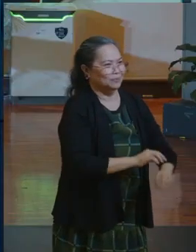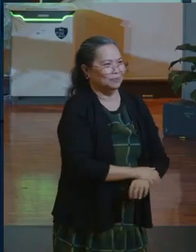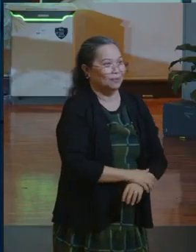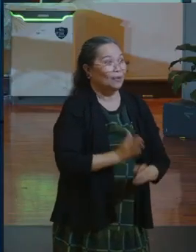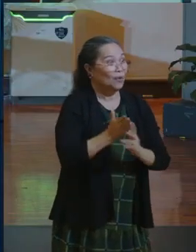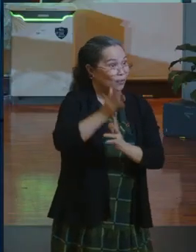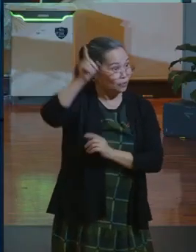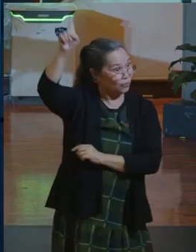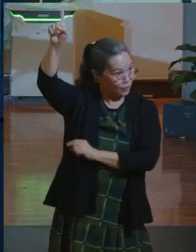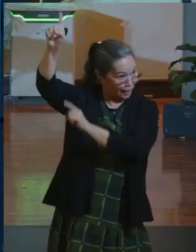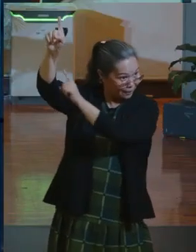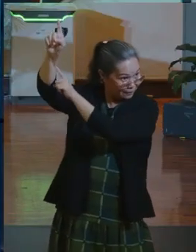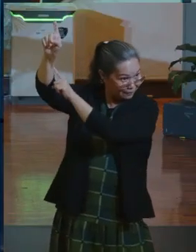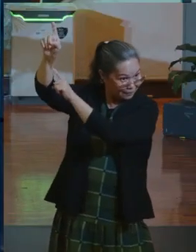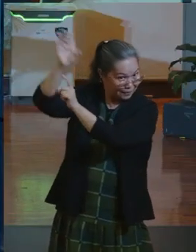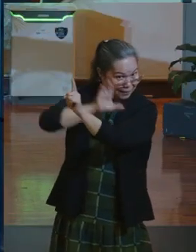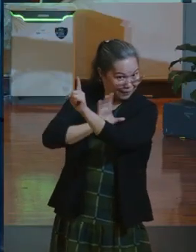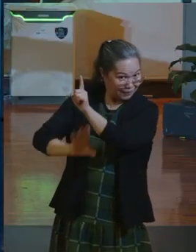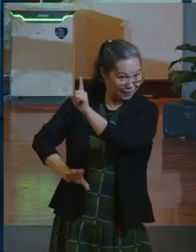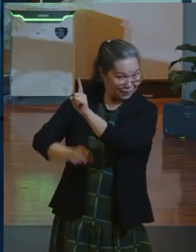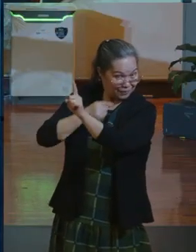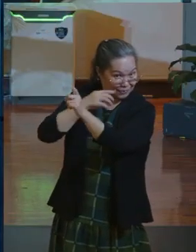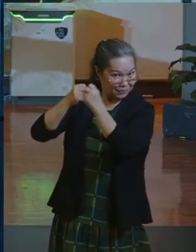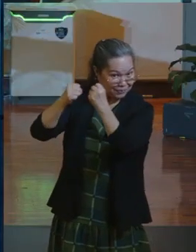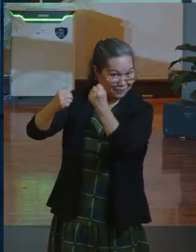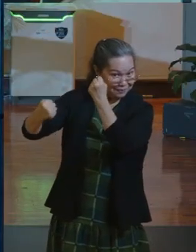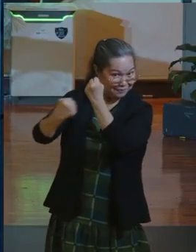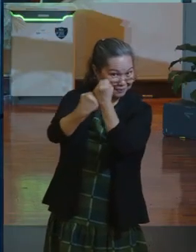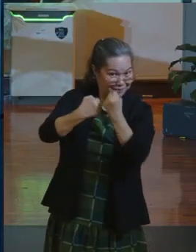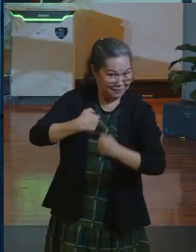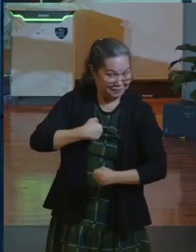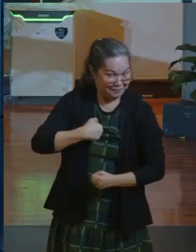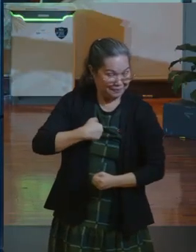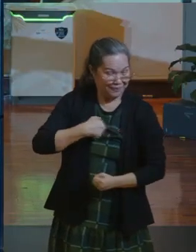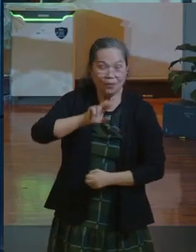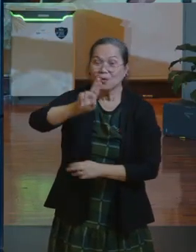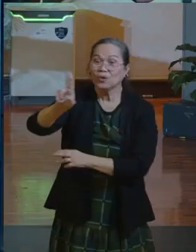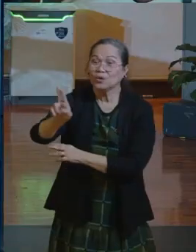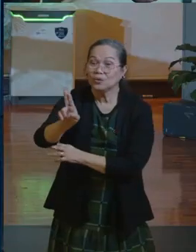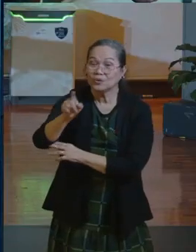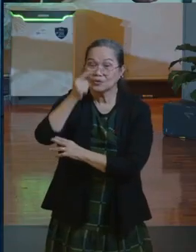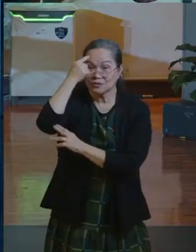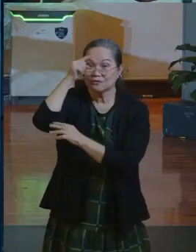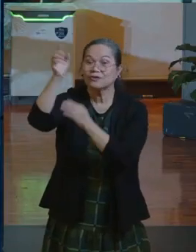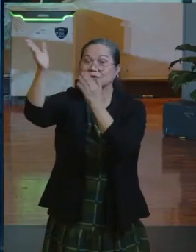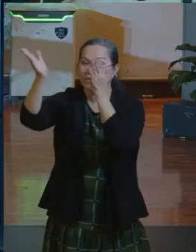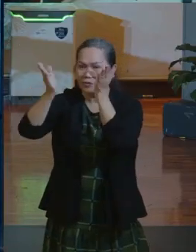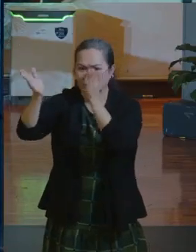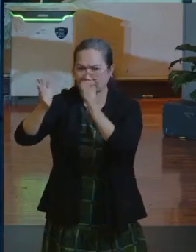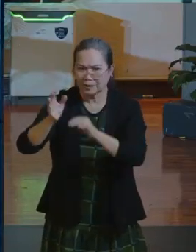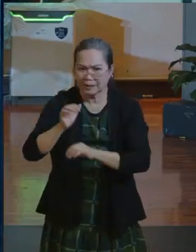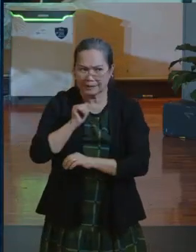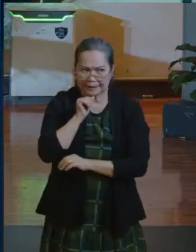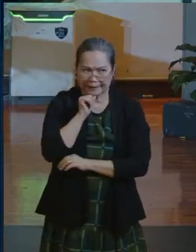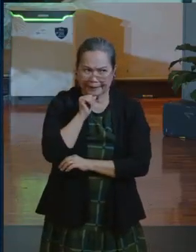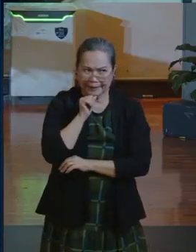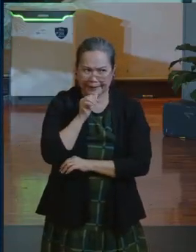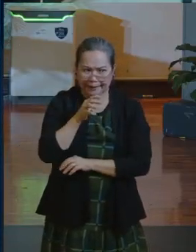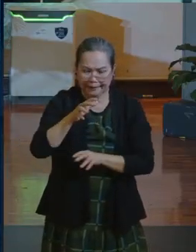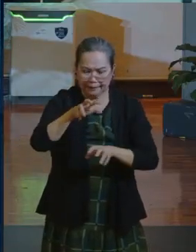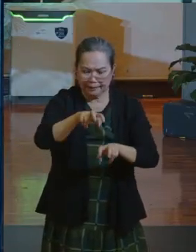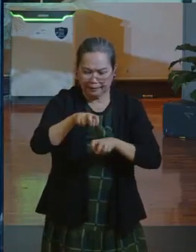Through Him, through Christ, who strengthens me. Gamitin sa paglilingkod at huwag imbakin para sa sarili